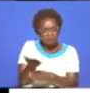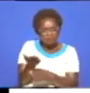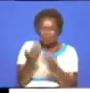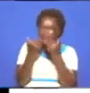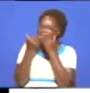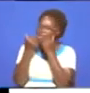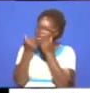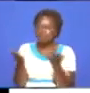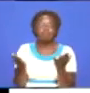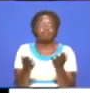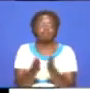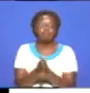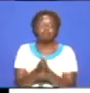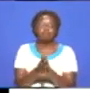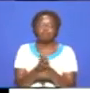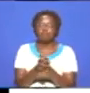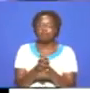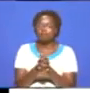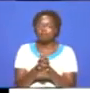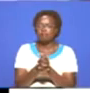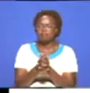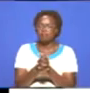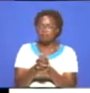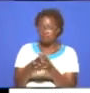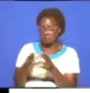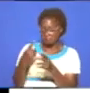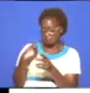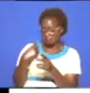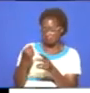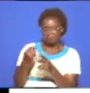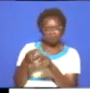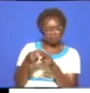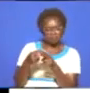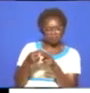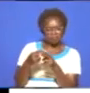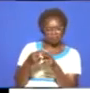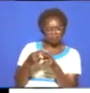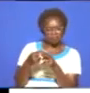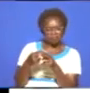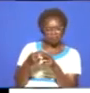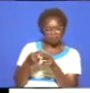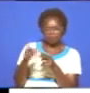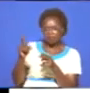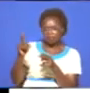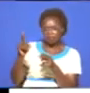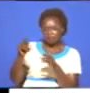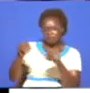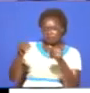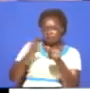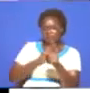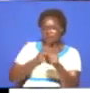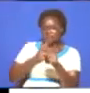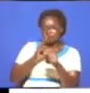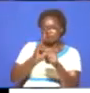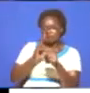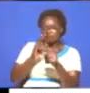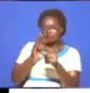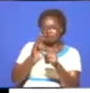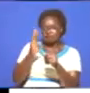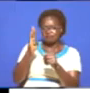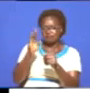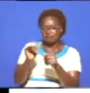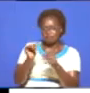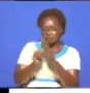Eh? Hazikuwa. Hivi karibuni pia tutafungua hii Dongo bypass, Dongokundu bypass. Tukifungua